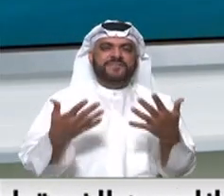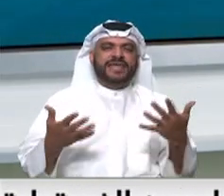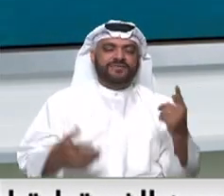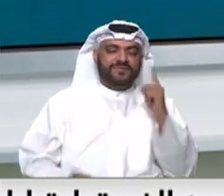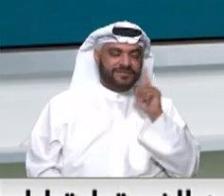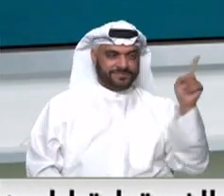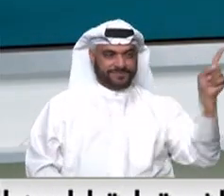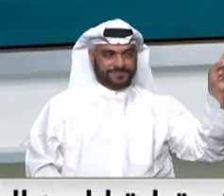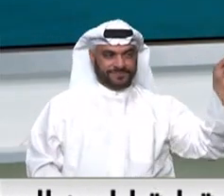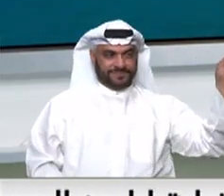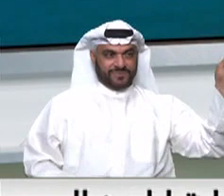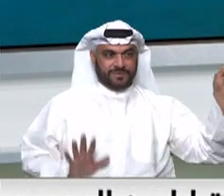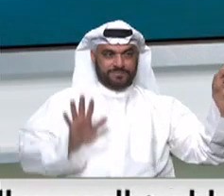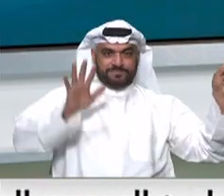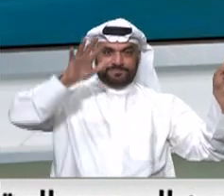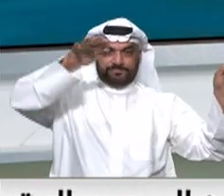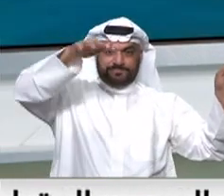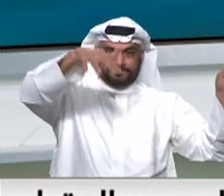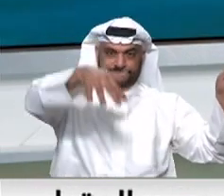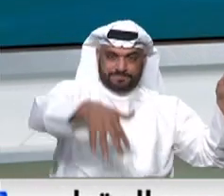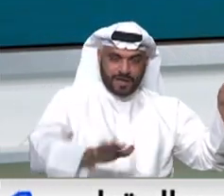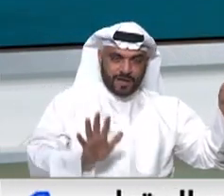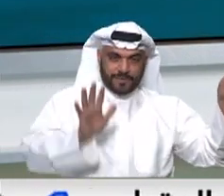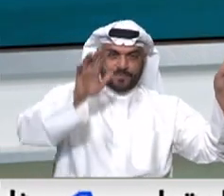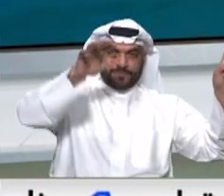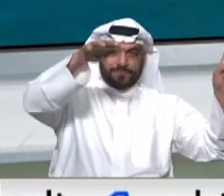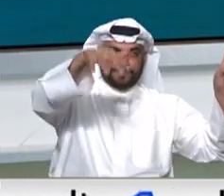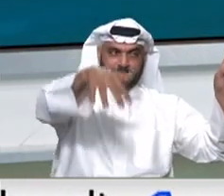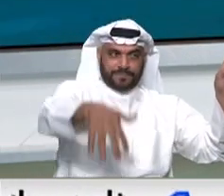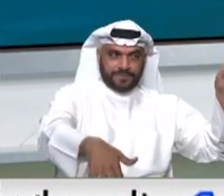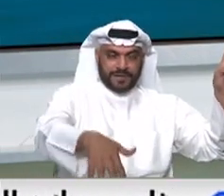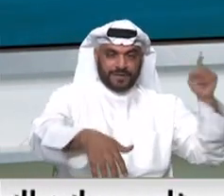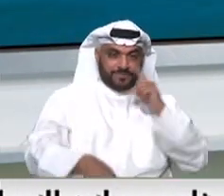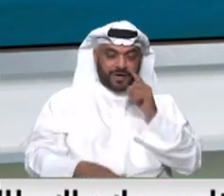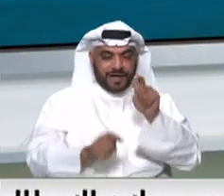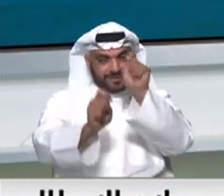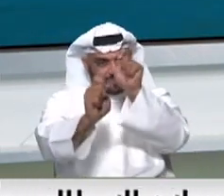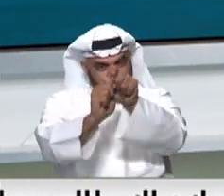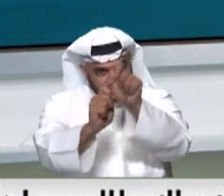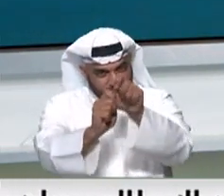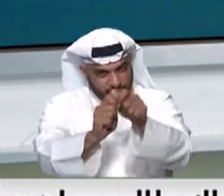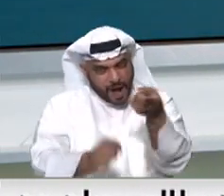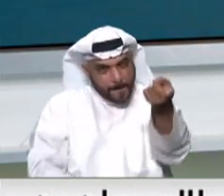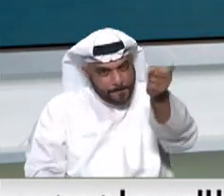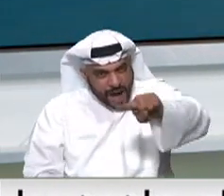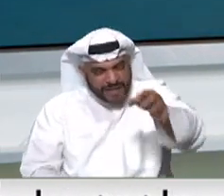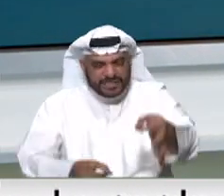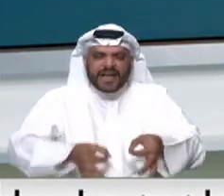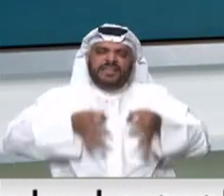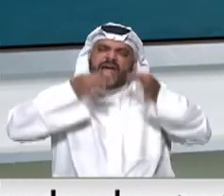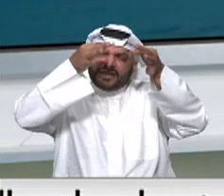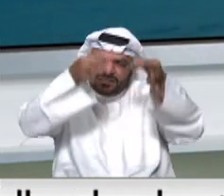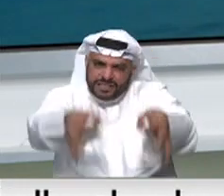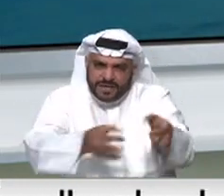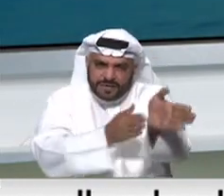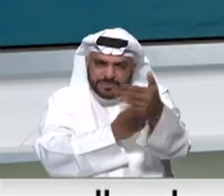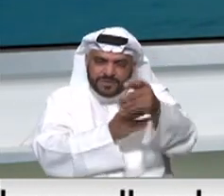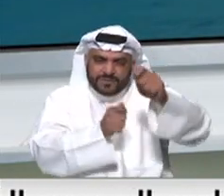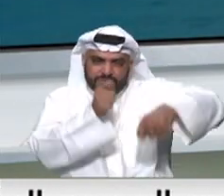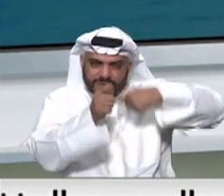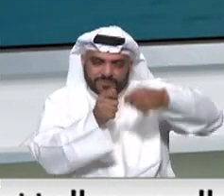يعلو احيانا وارتفاع الموت من اثنين الى سته اقدام اذا ننصح تاجيل اي نشاط بحري لا سلامتكم